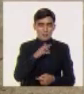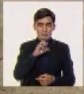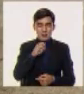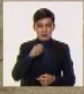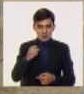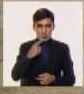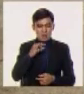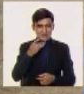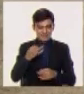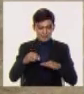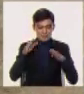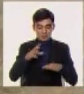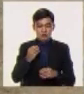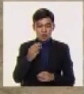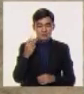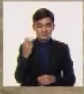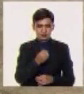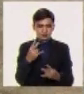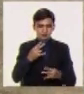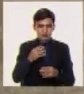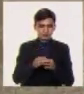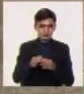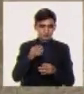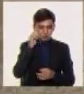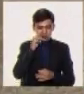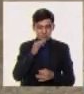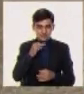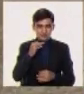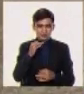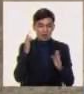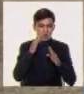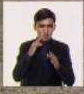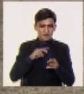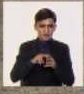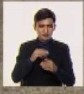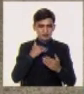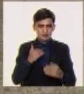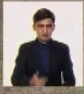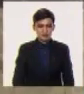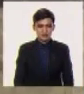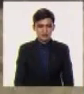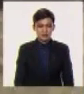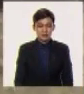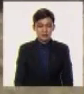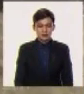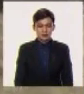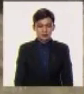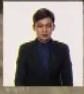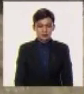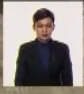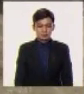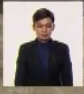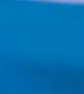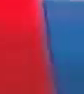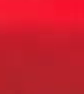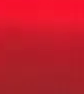придется еще две недели учиться в степи лишь бы погода не подвела эльмира яша на вашу марта и бери генов информера opti минской